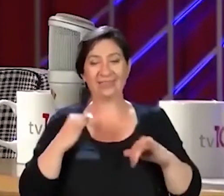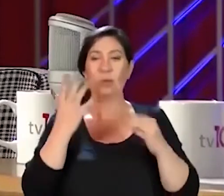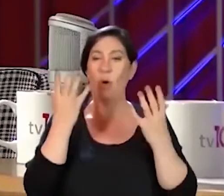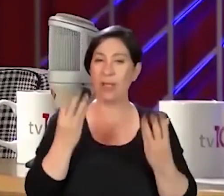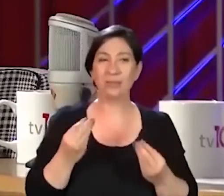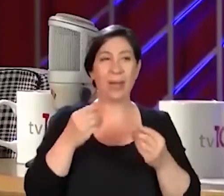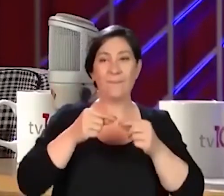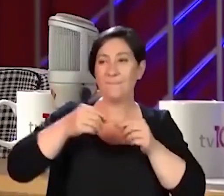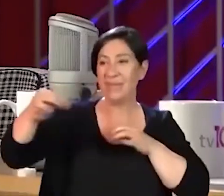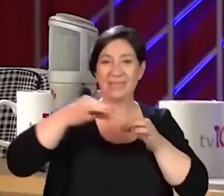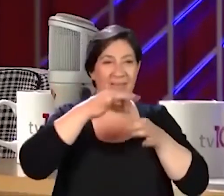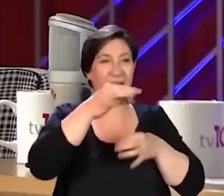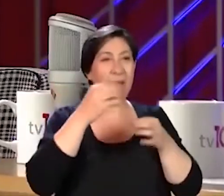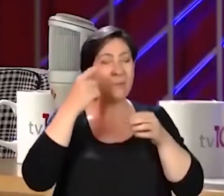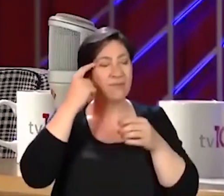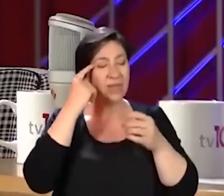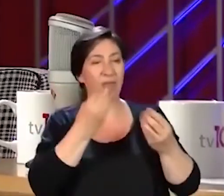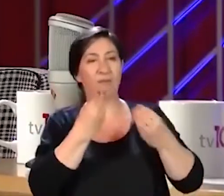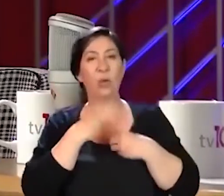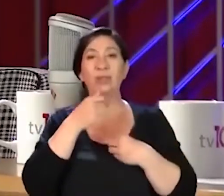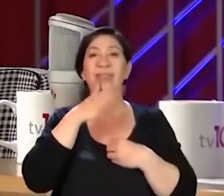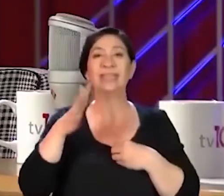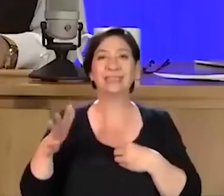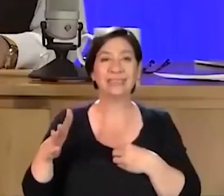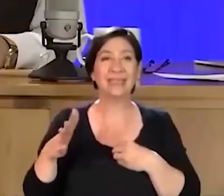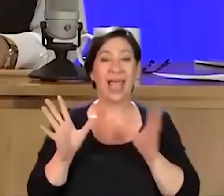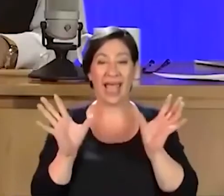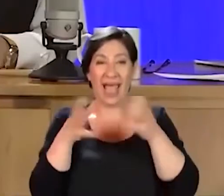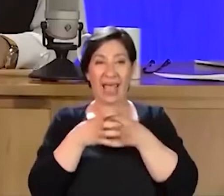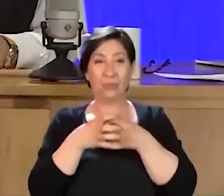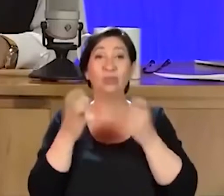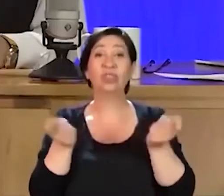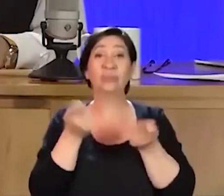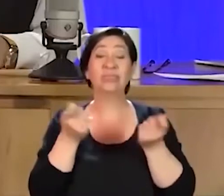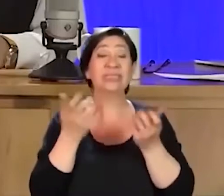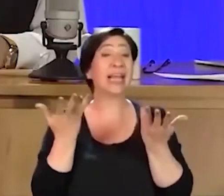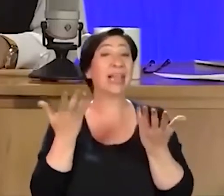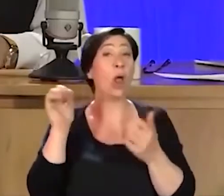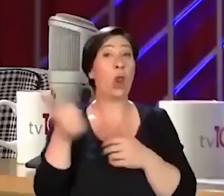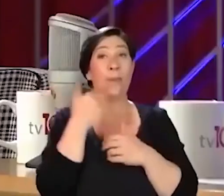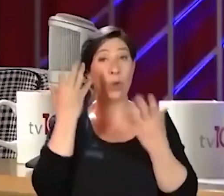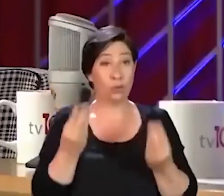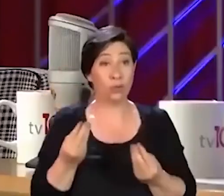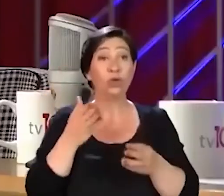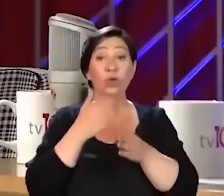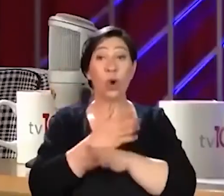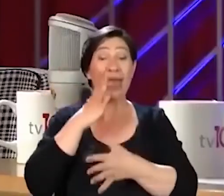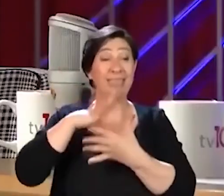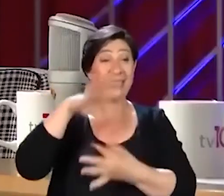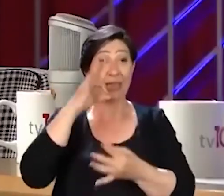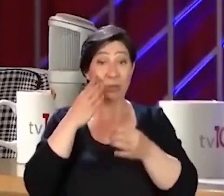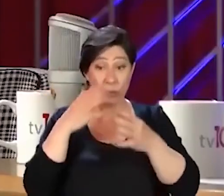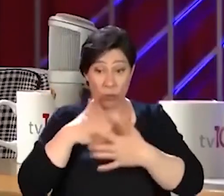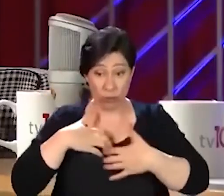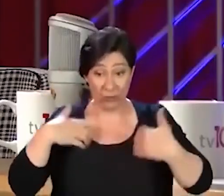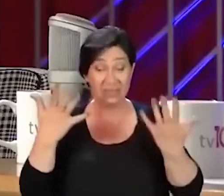daha farklı mesafeleri algılamanızı da sağlıyor esasında Deniz Yani ekip çalışmasının işte ne kadar önemli bir şey olduğunu ve doğru insanlara güvenince